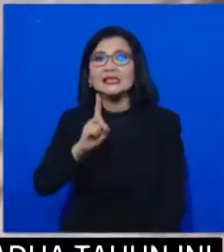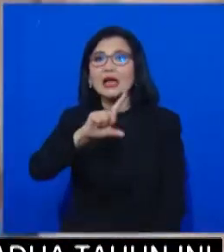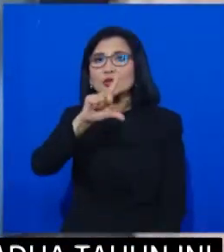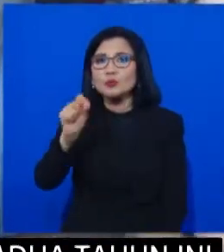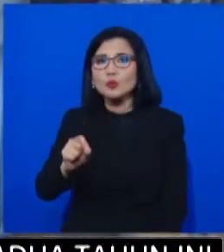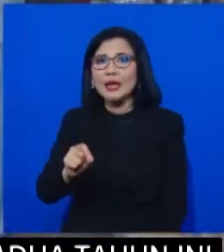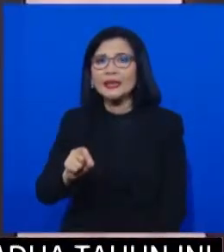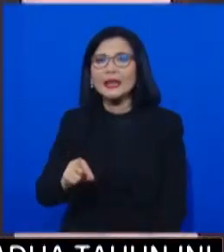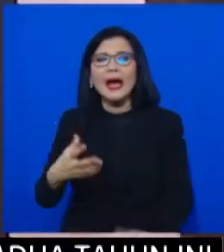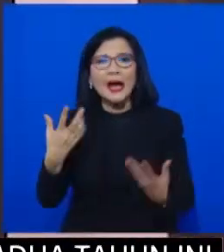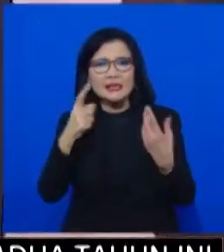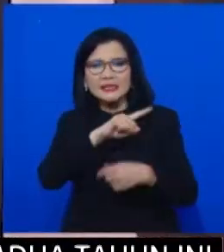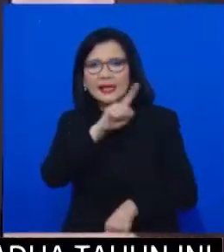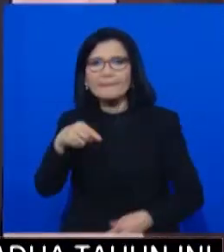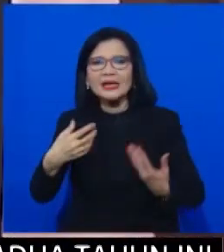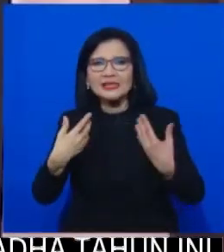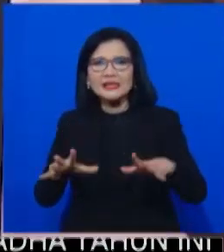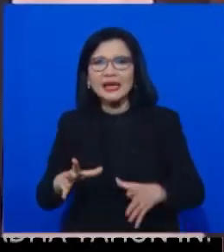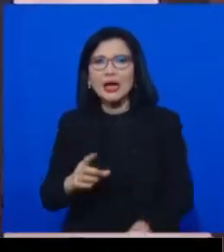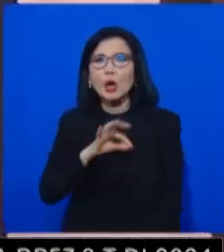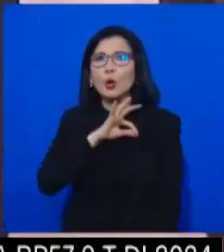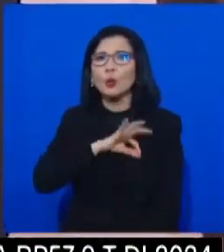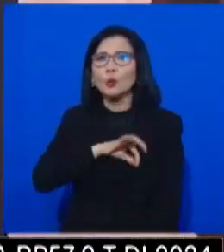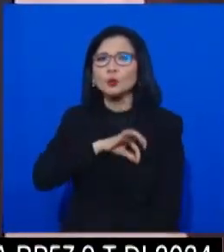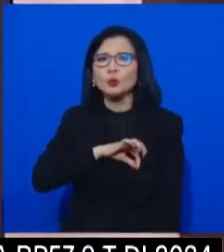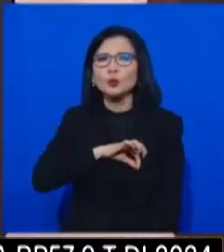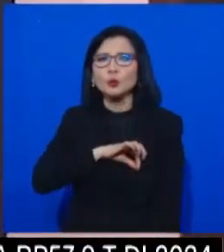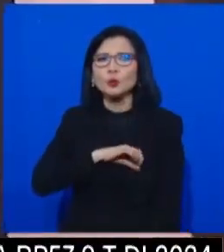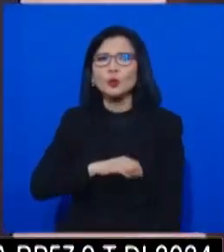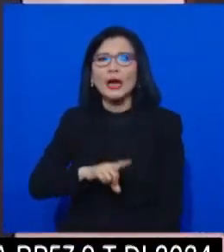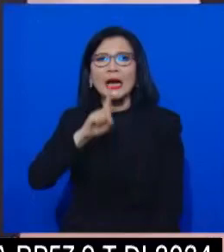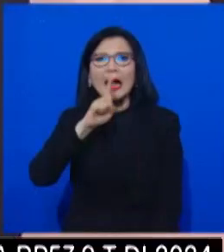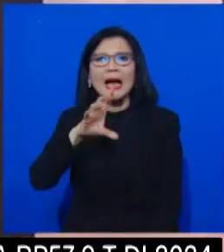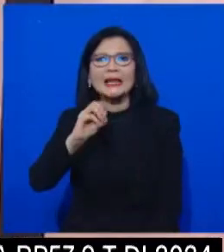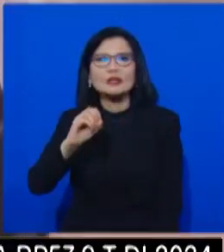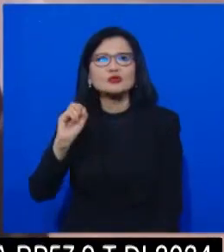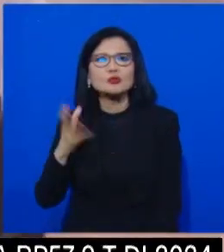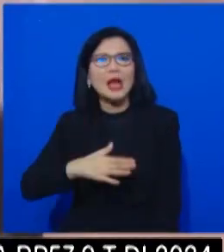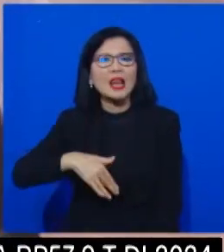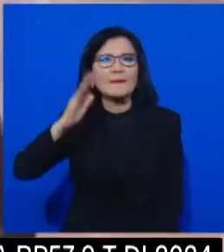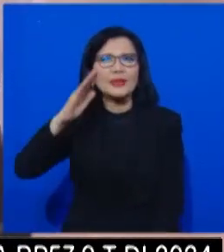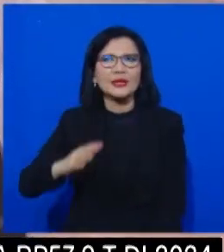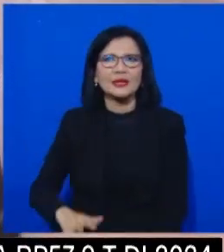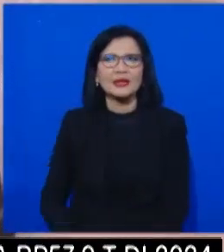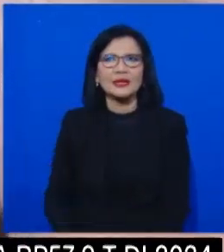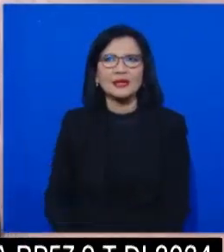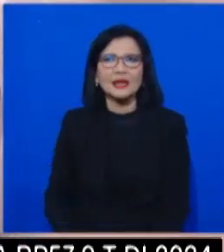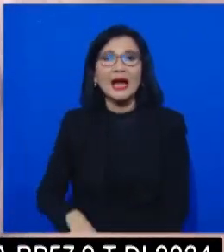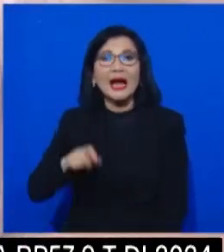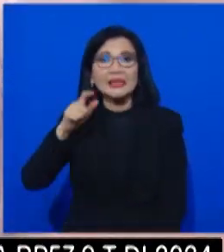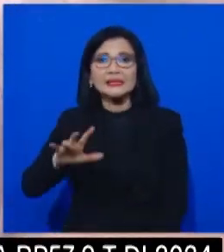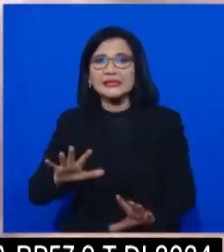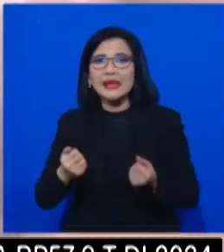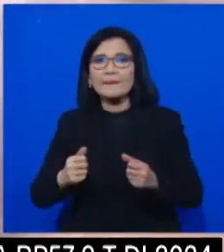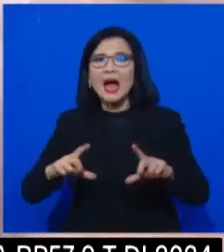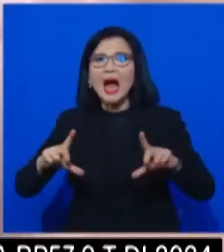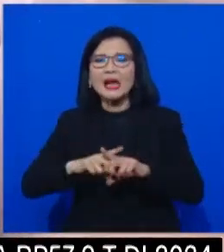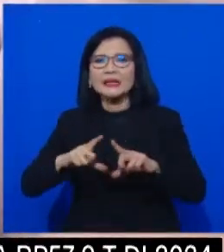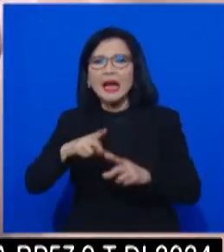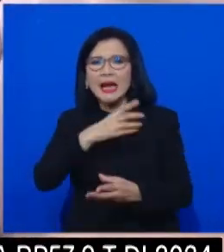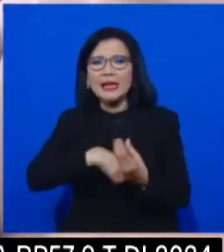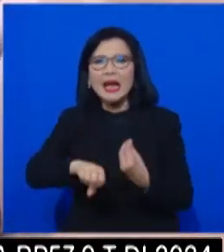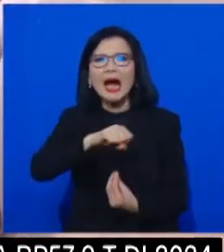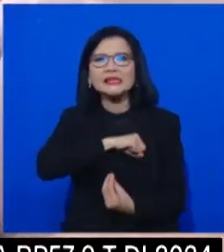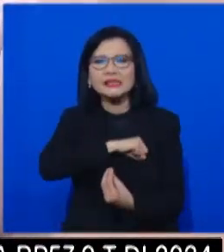musim haji selesai, pihaknya bisa mendapatkan omset sampai ratusan juta rupiah. Di sini tersedia perlengkapan haji, seperti